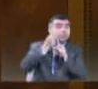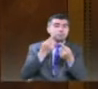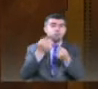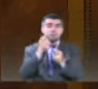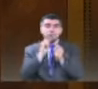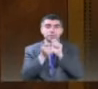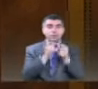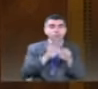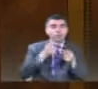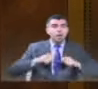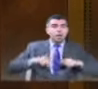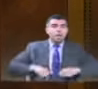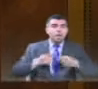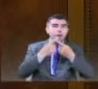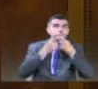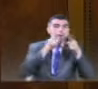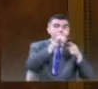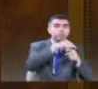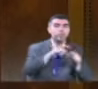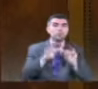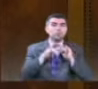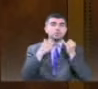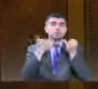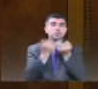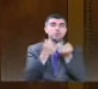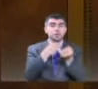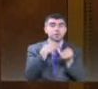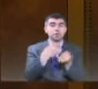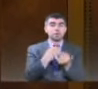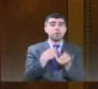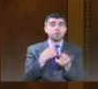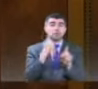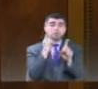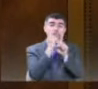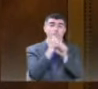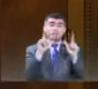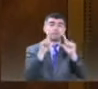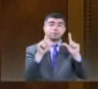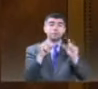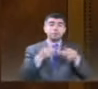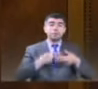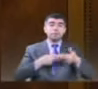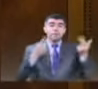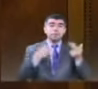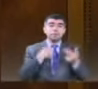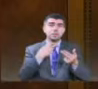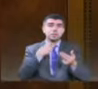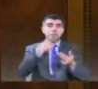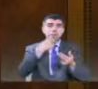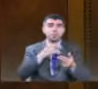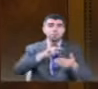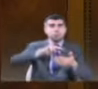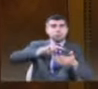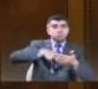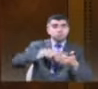المغربية فيما بينها ومع هذه المنظمة. وصادف أنني شفت التلفزيون كيتكلموا على هذا التوقيع